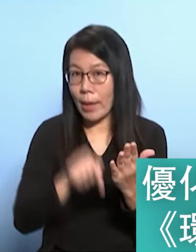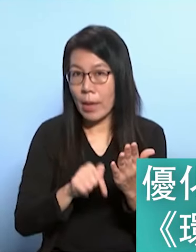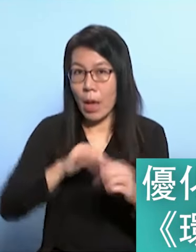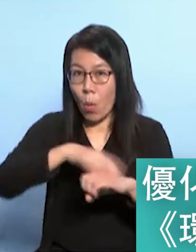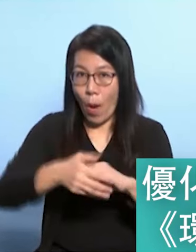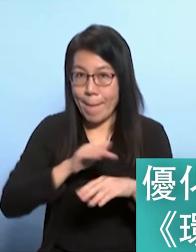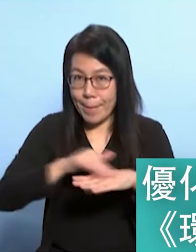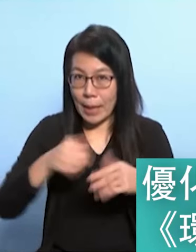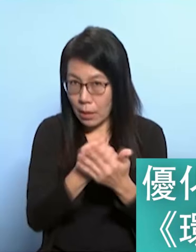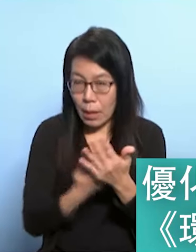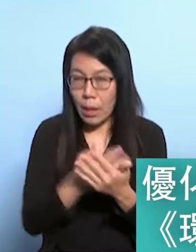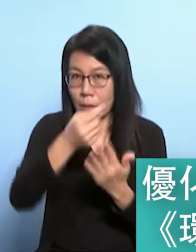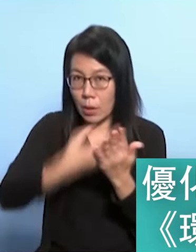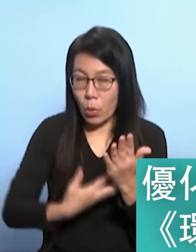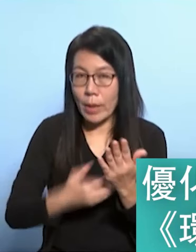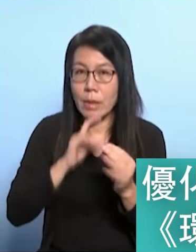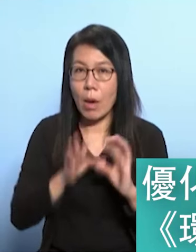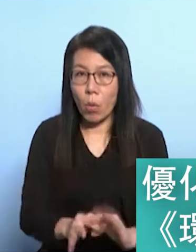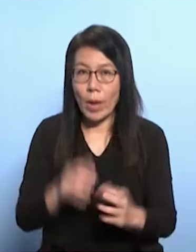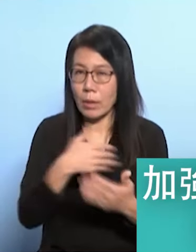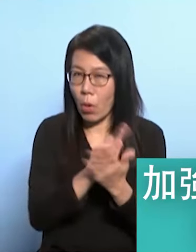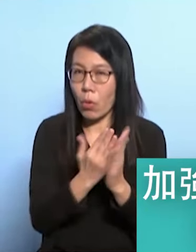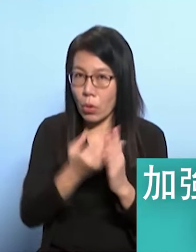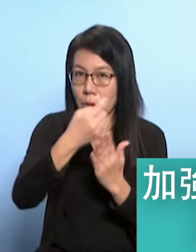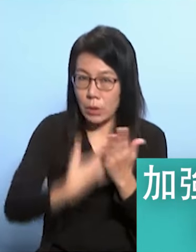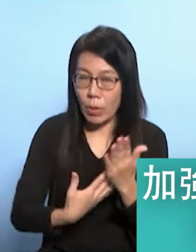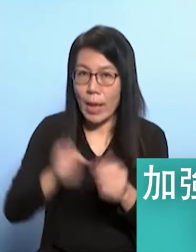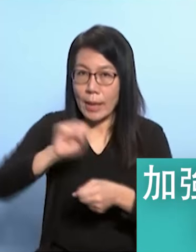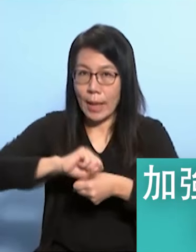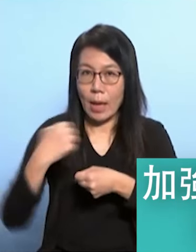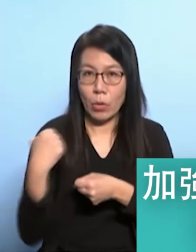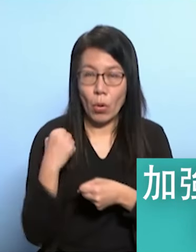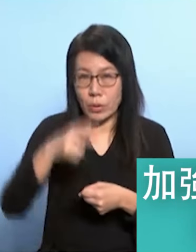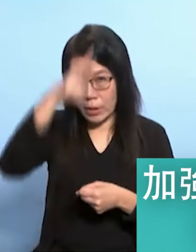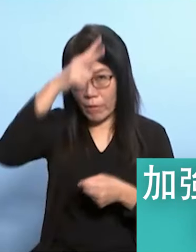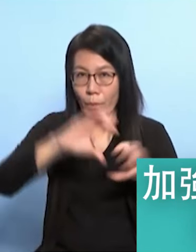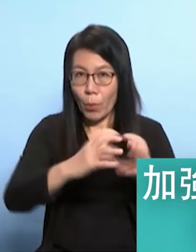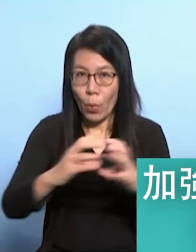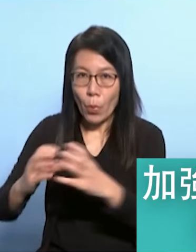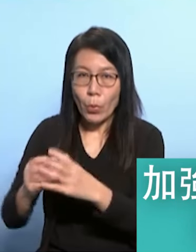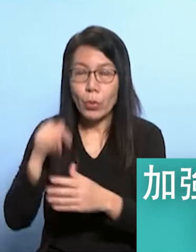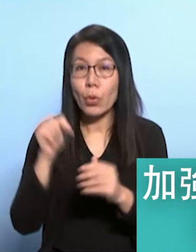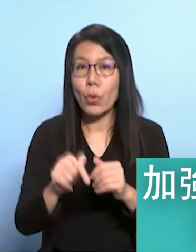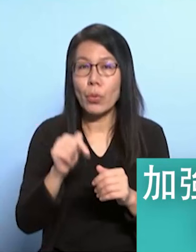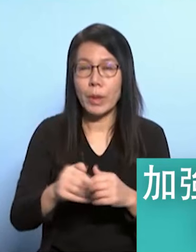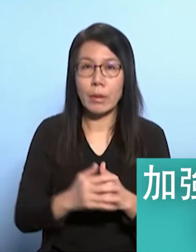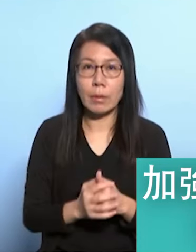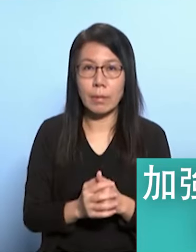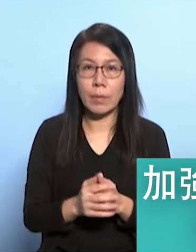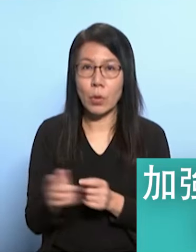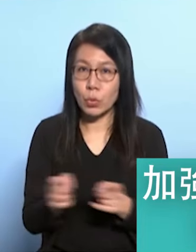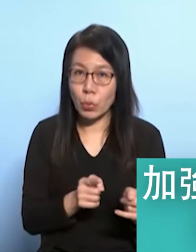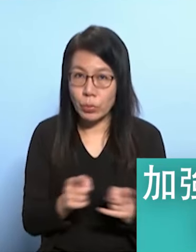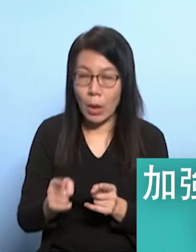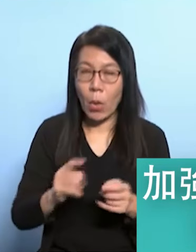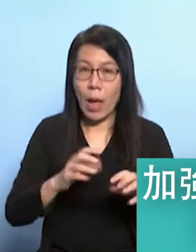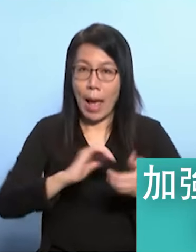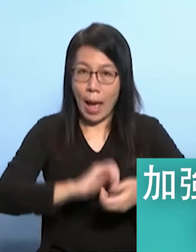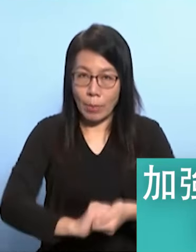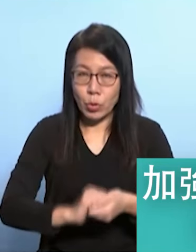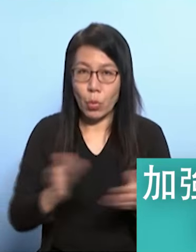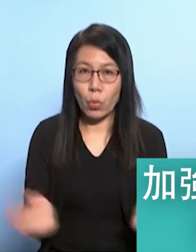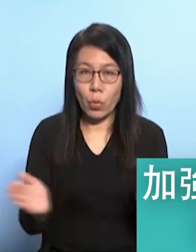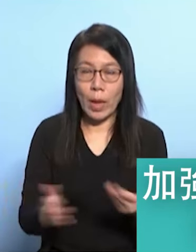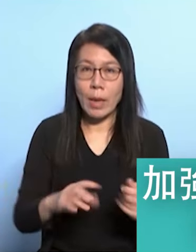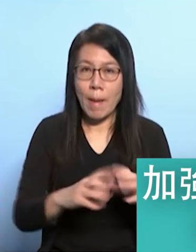評條例及其他的相關條例，加強相關政府部門的統籌協調，推動